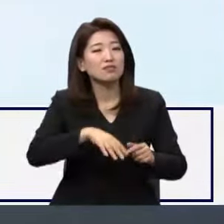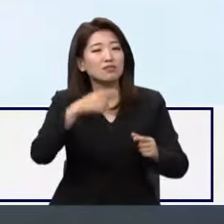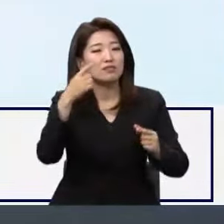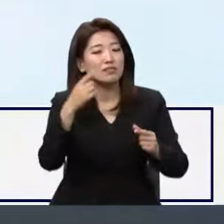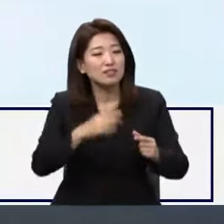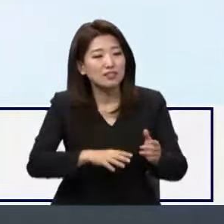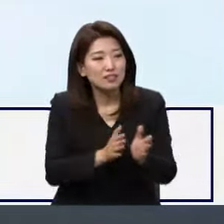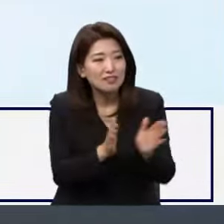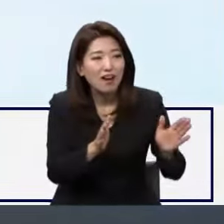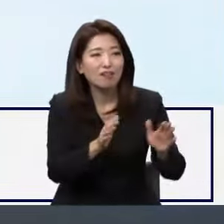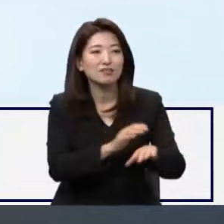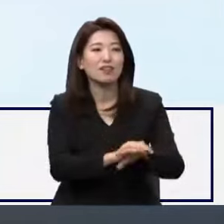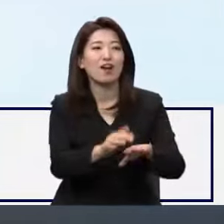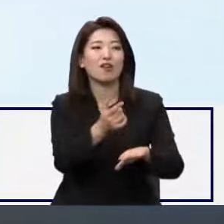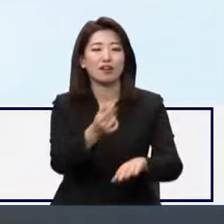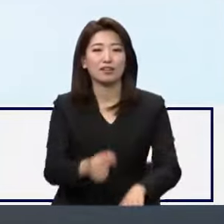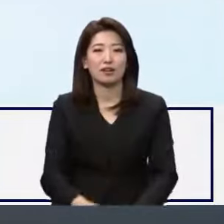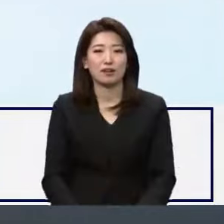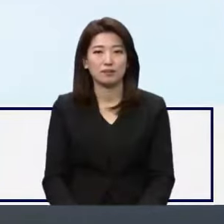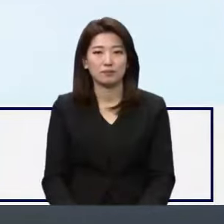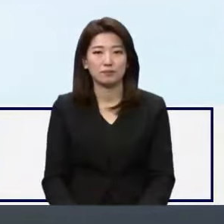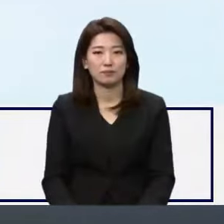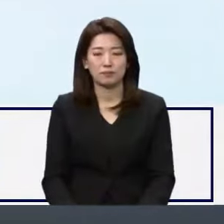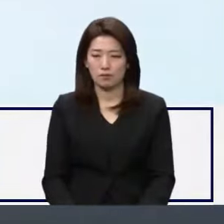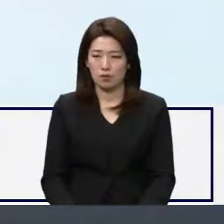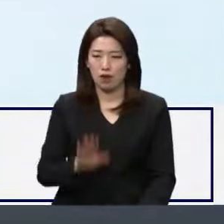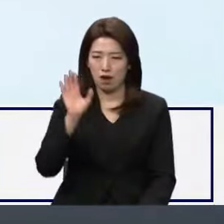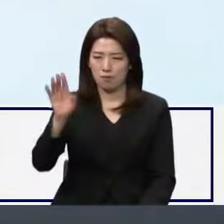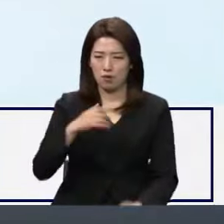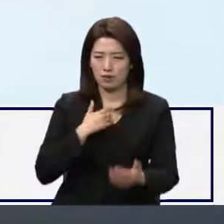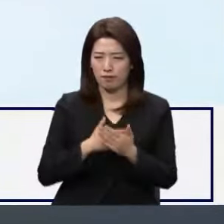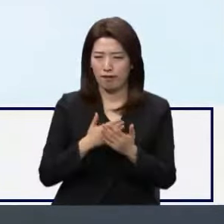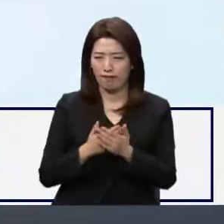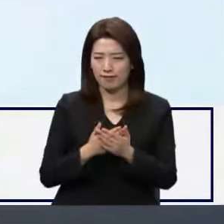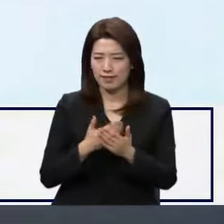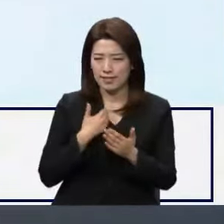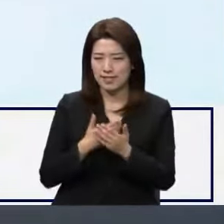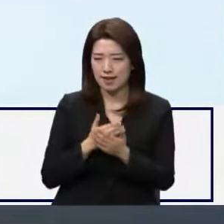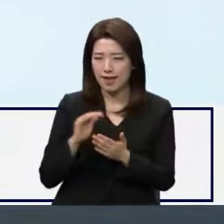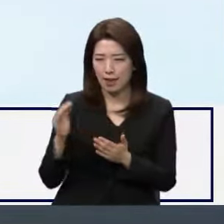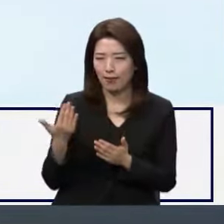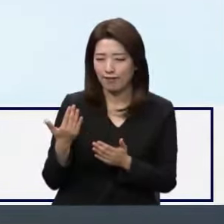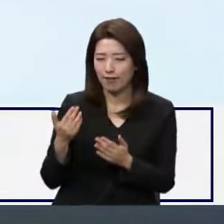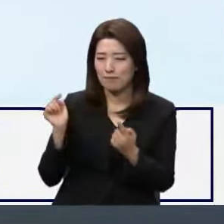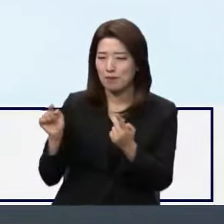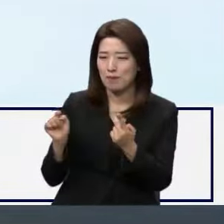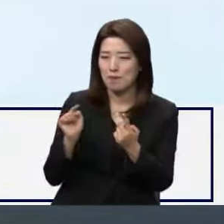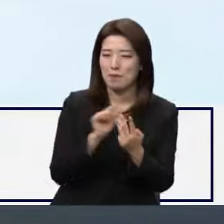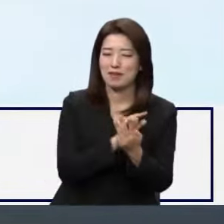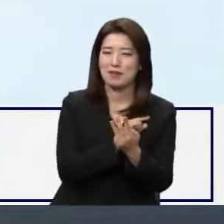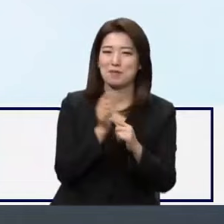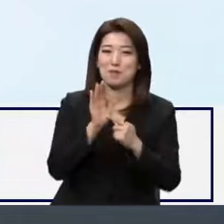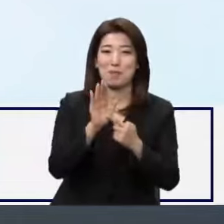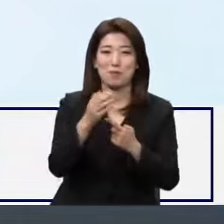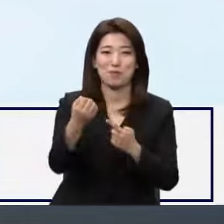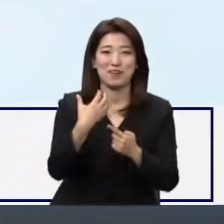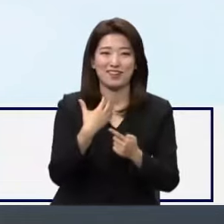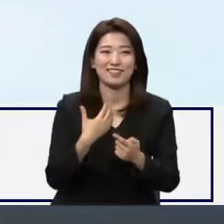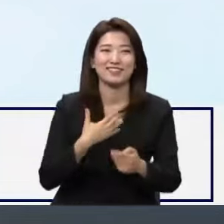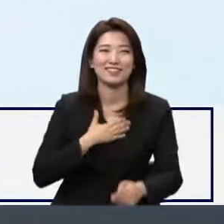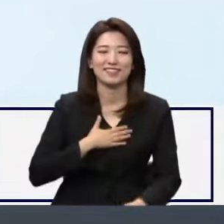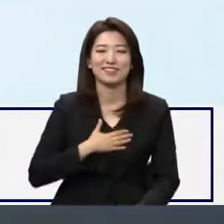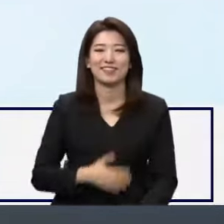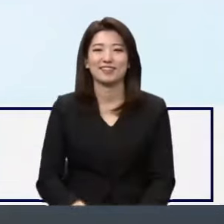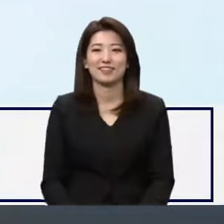긴장 타야 될 사람 누구누구 누구다 아지 이름을 콕콕 집어서 말씀을 해주셨어요 사실 지금 얘기 나오는이 이런 분들 국민의